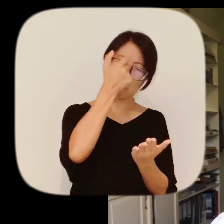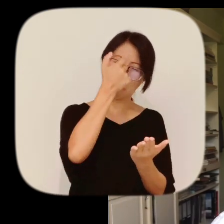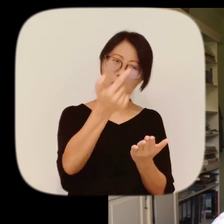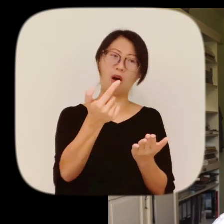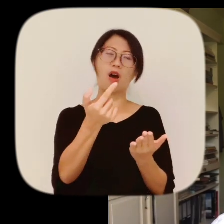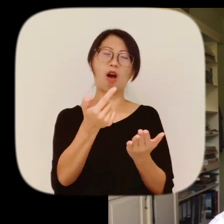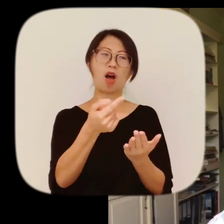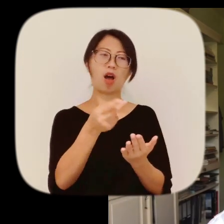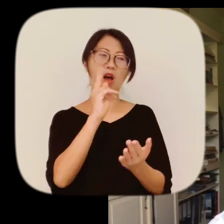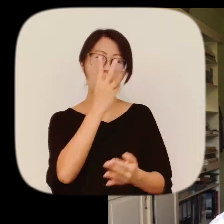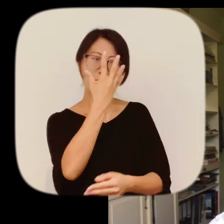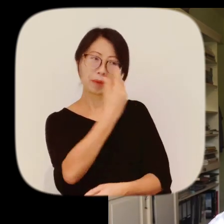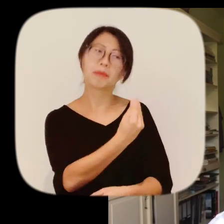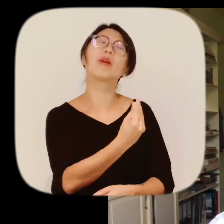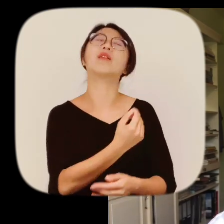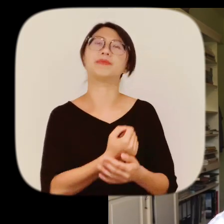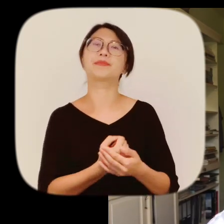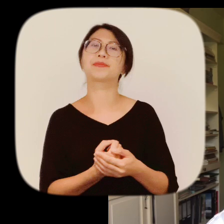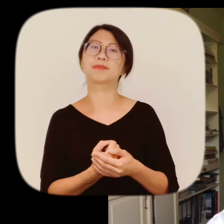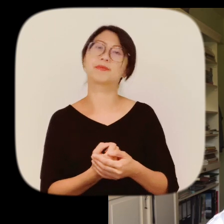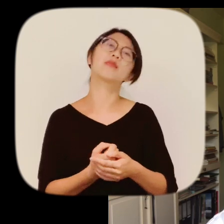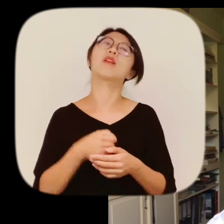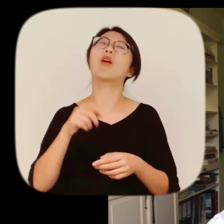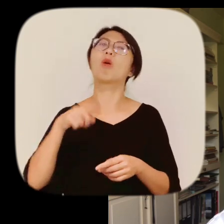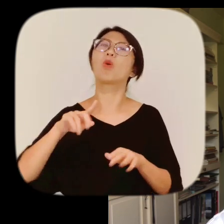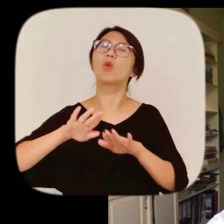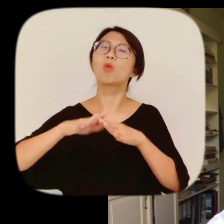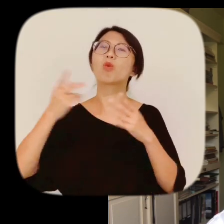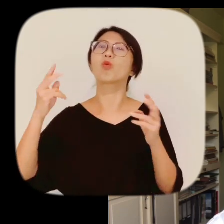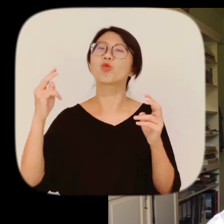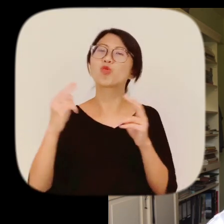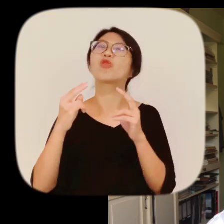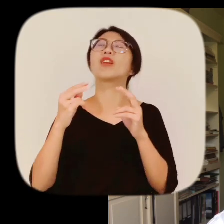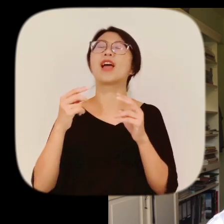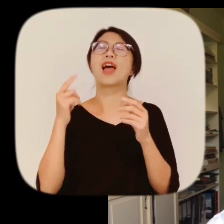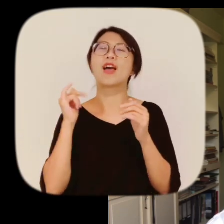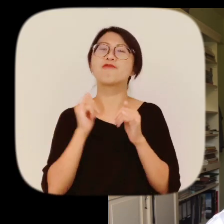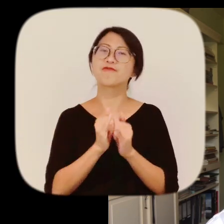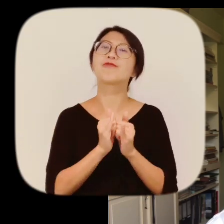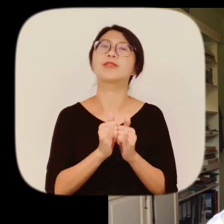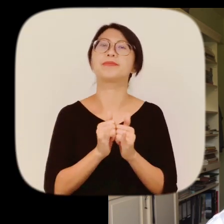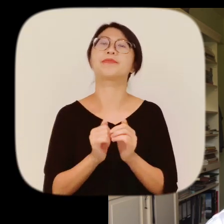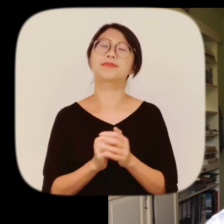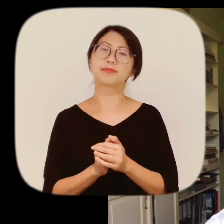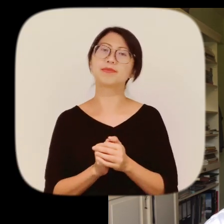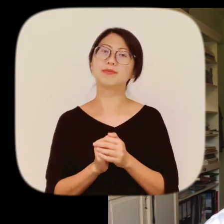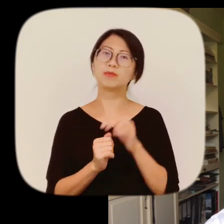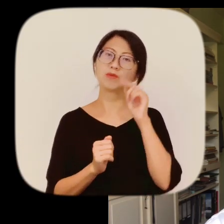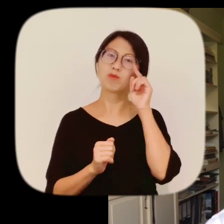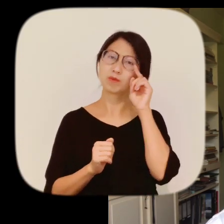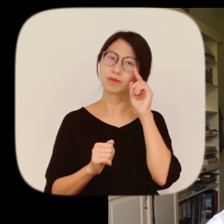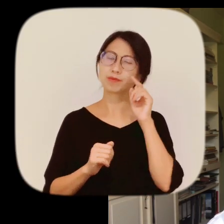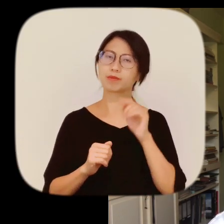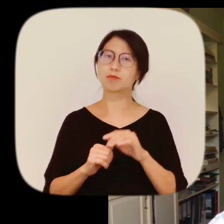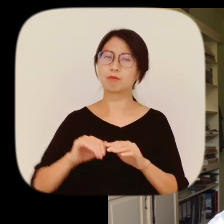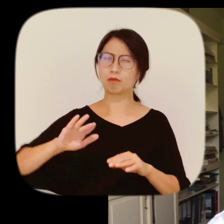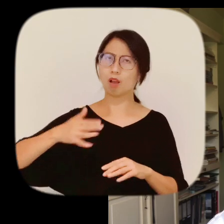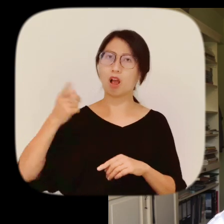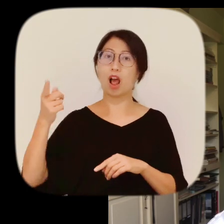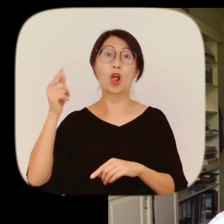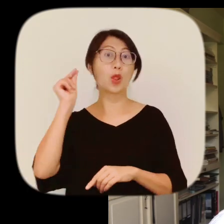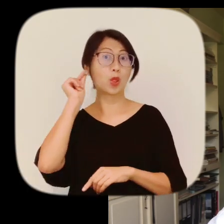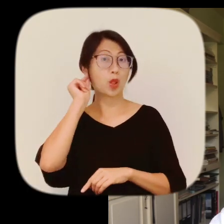所以就互相吸引了就开始了他们的爱情但是呢Theresa就跟Thomas很不同他